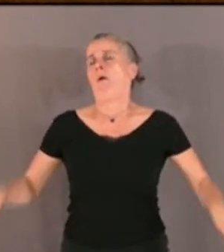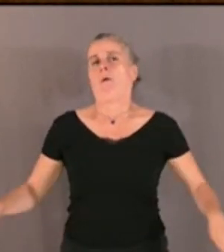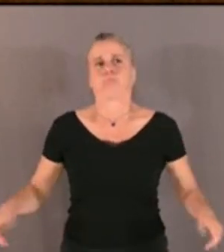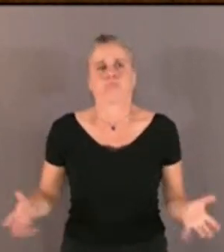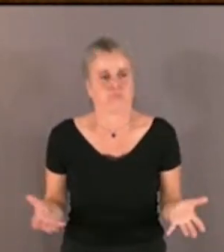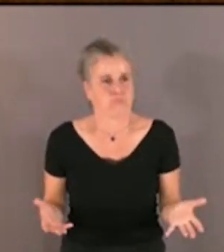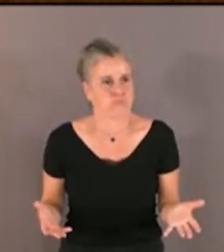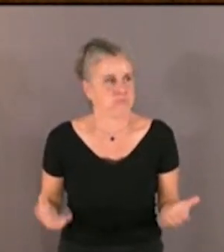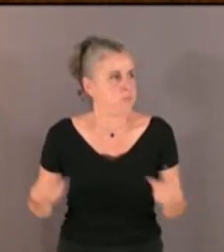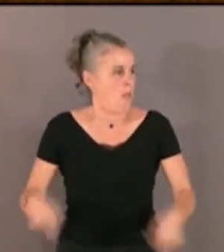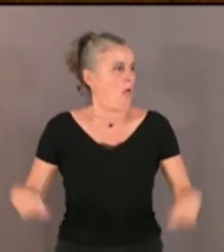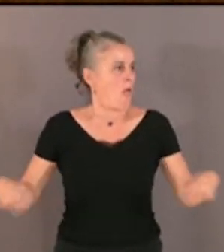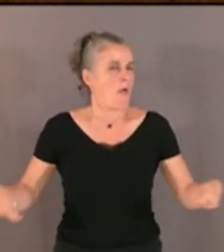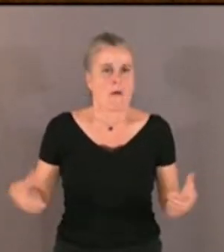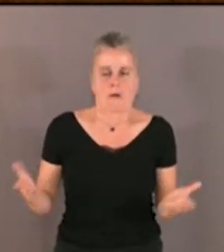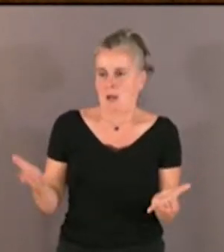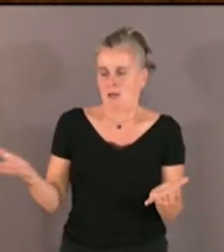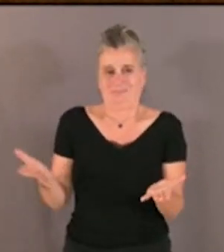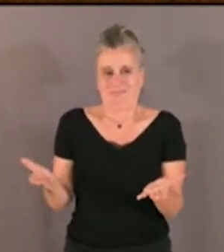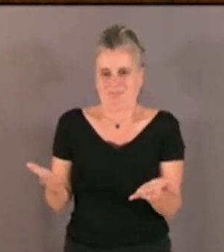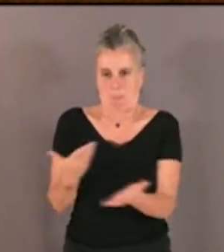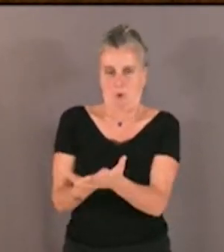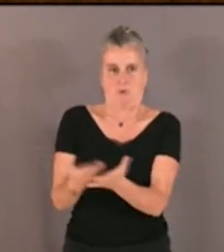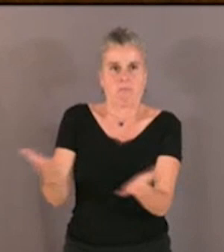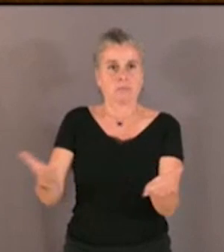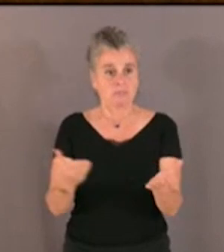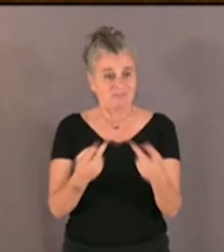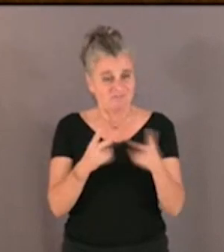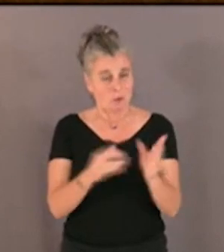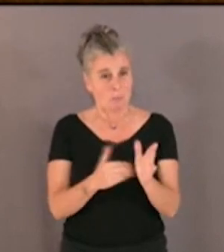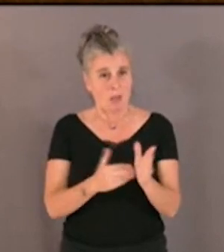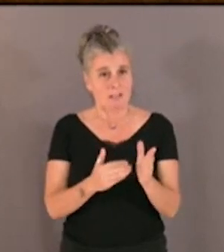un appauvrissement de la ville